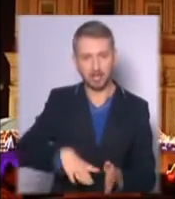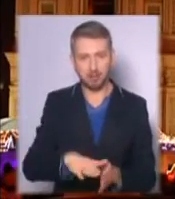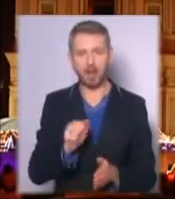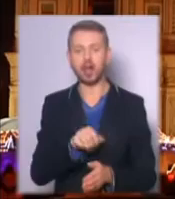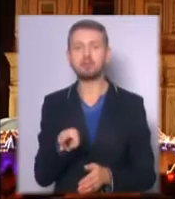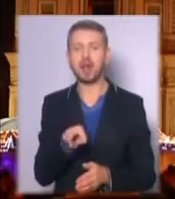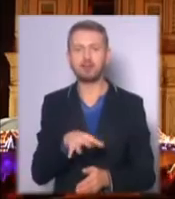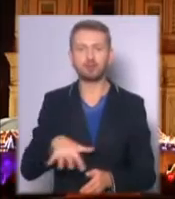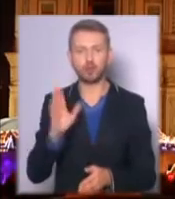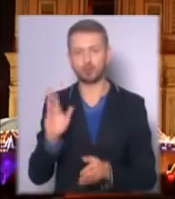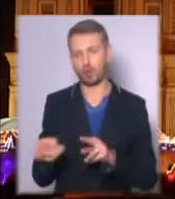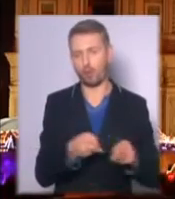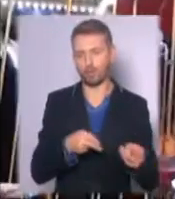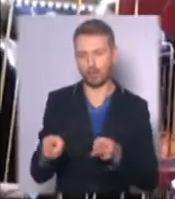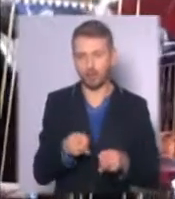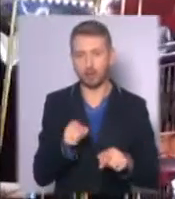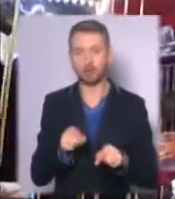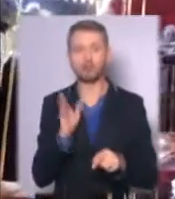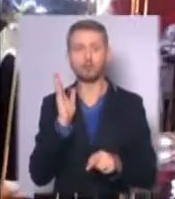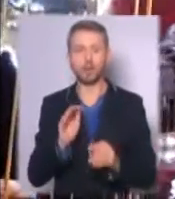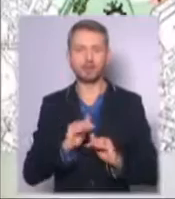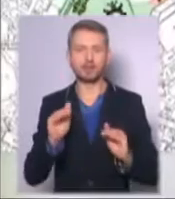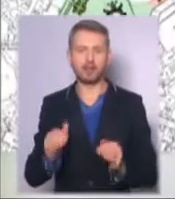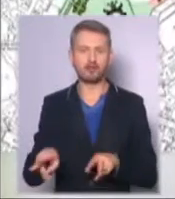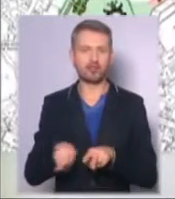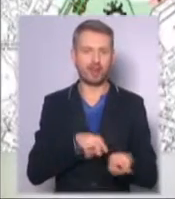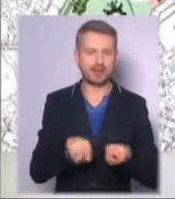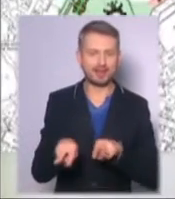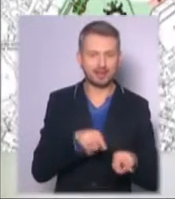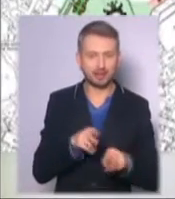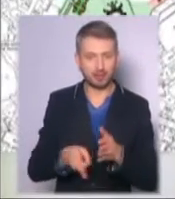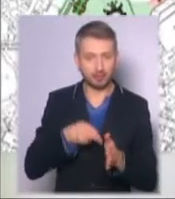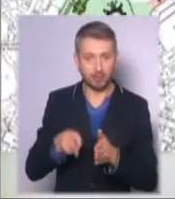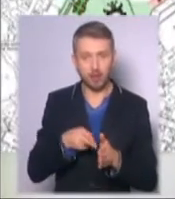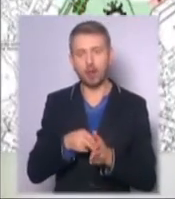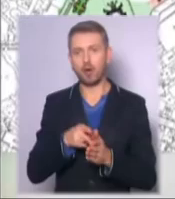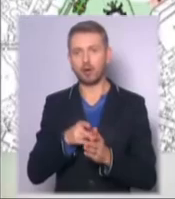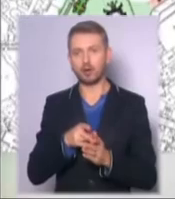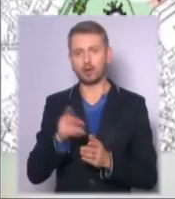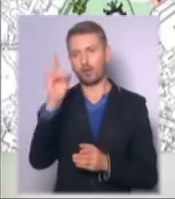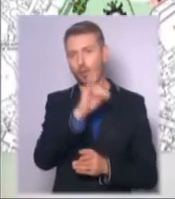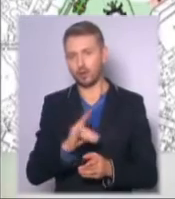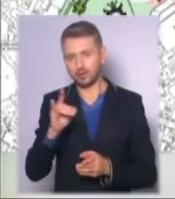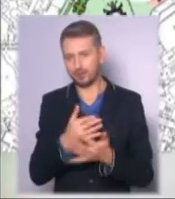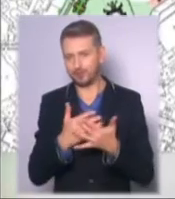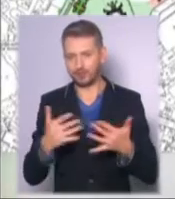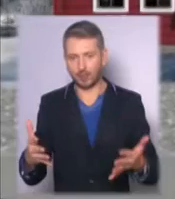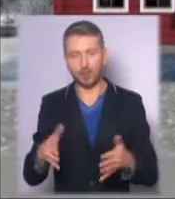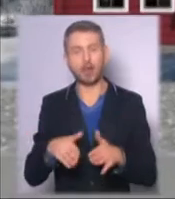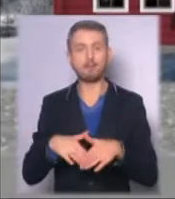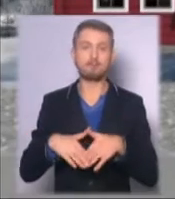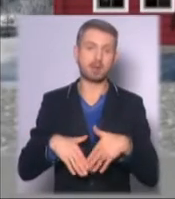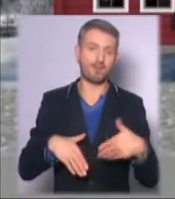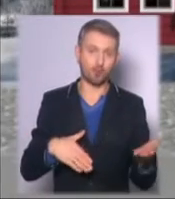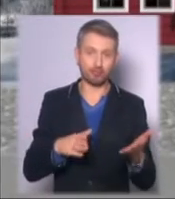ковзанку. Тут розмістять також дитячу залізницю, оглядове колесо та розважальні зони для дітлахів. Праворуч собору облаштують резиденцію Святого